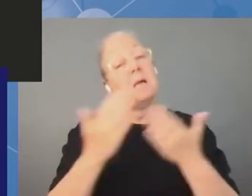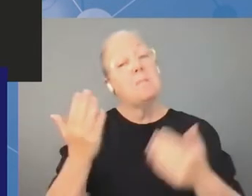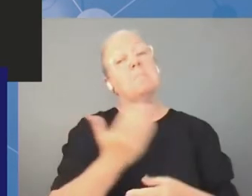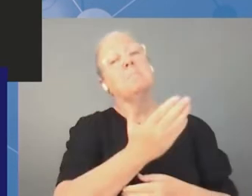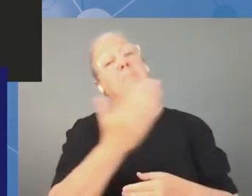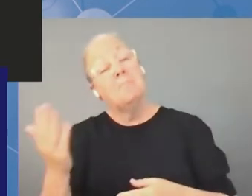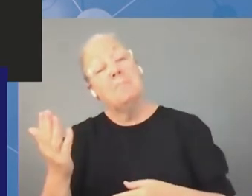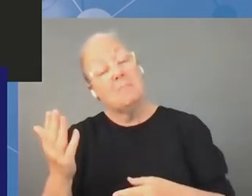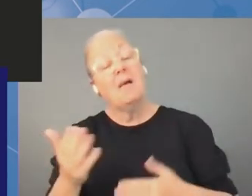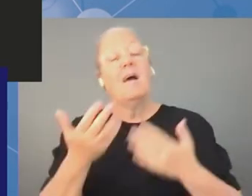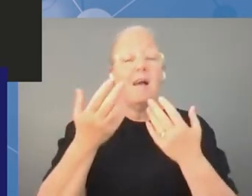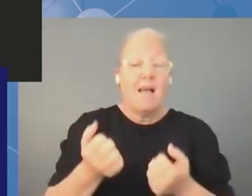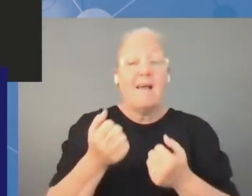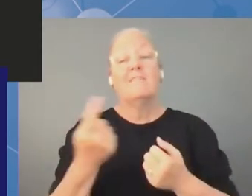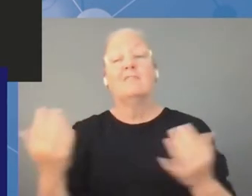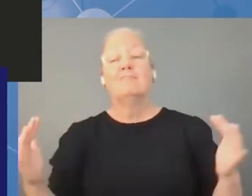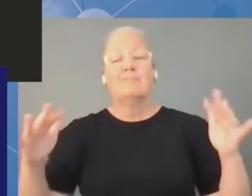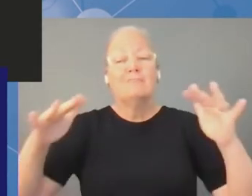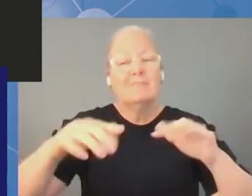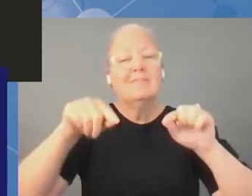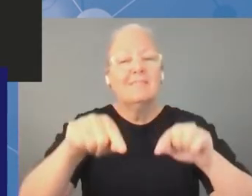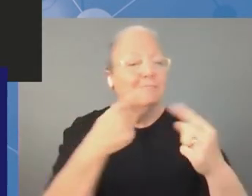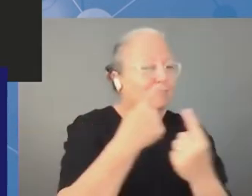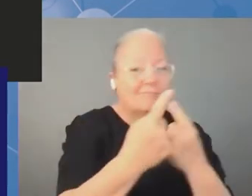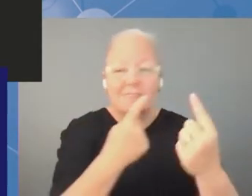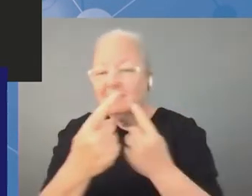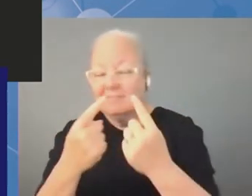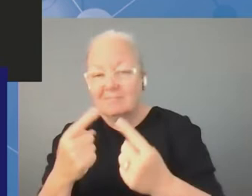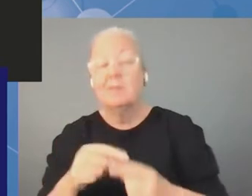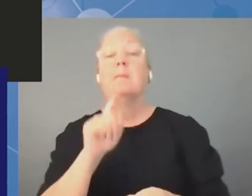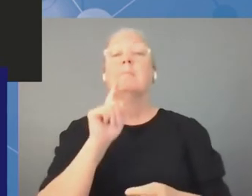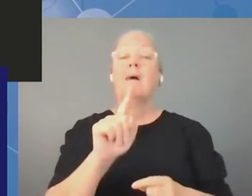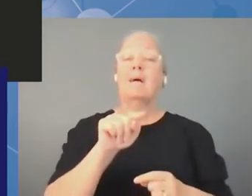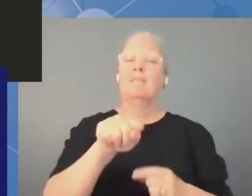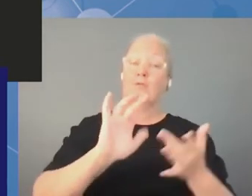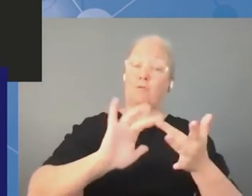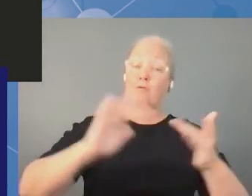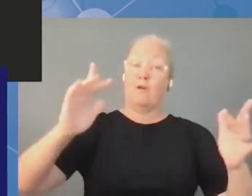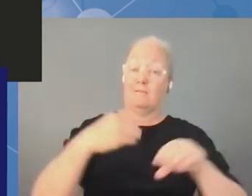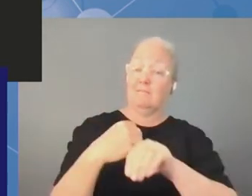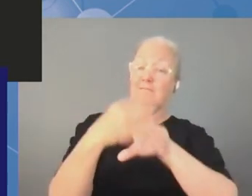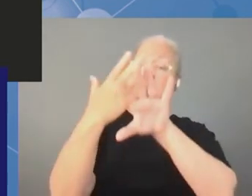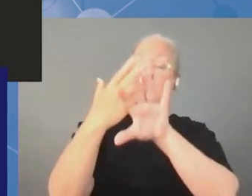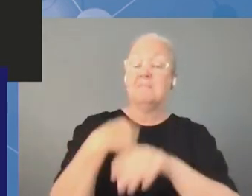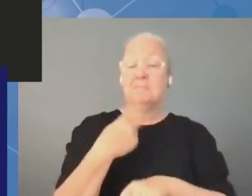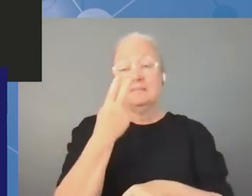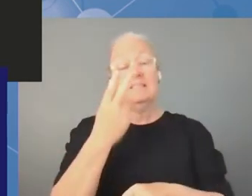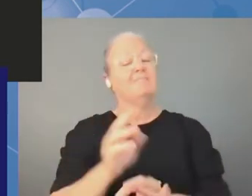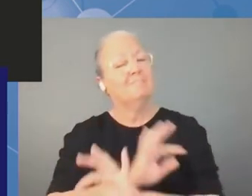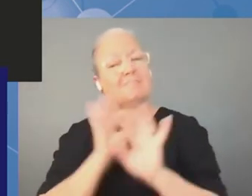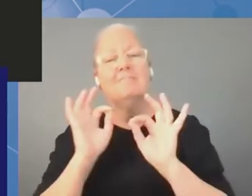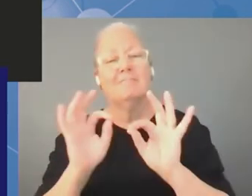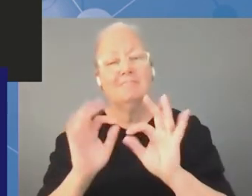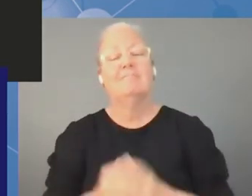لوجه. بعضنا التقى واستطاع أن يلتقي في عدة مناسبات،